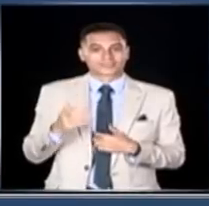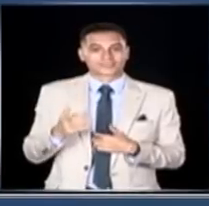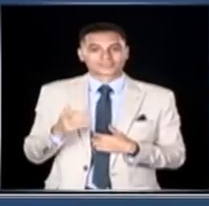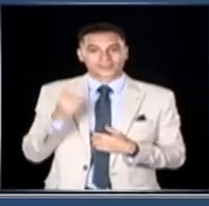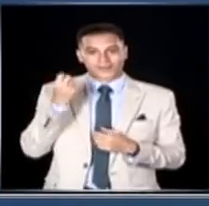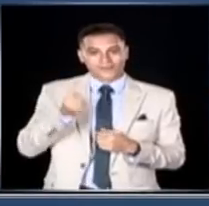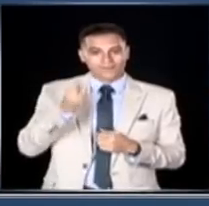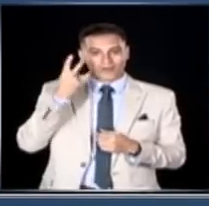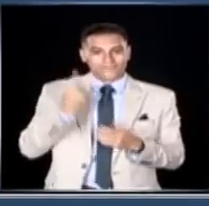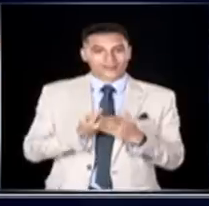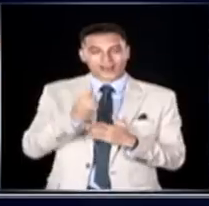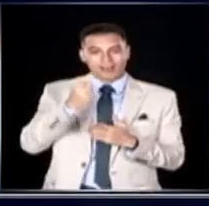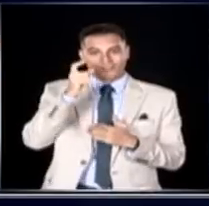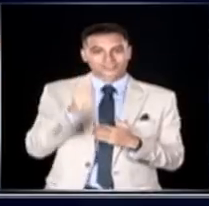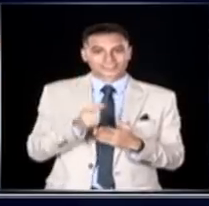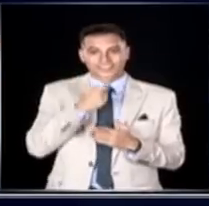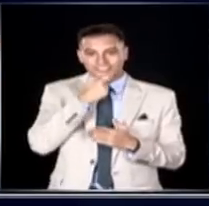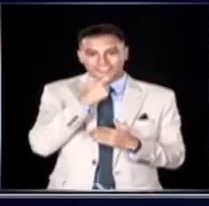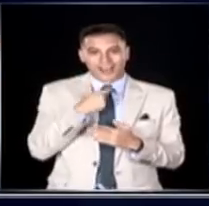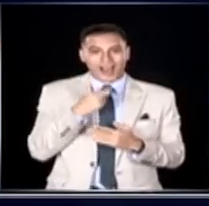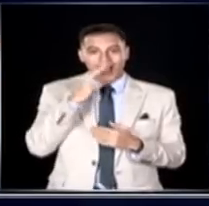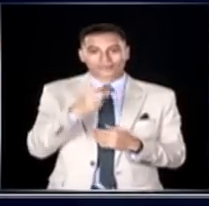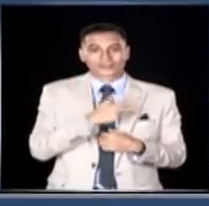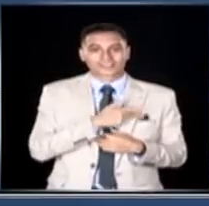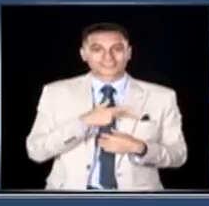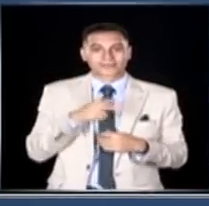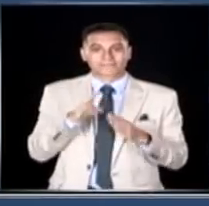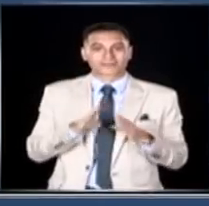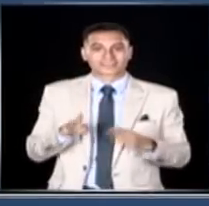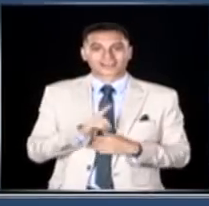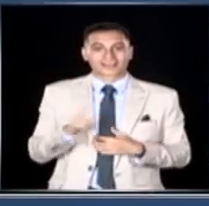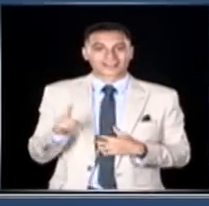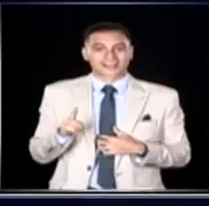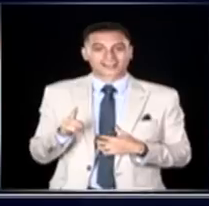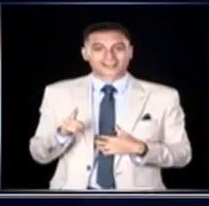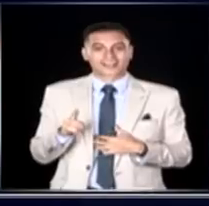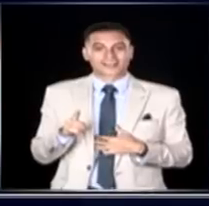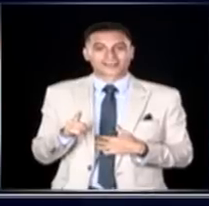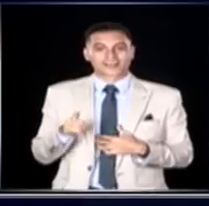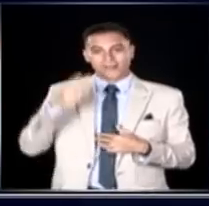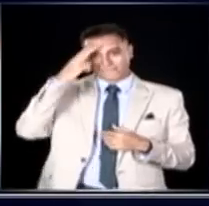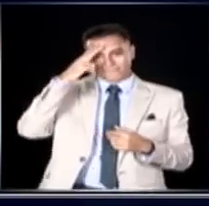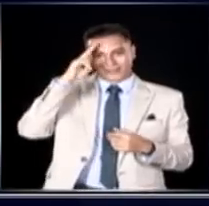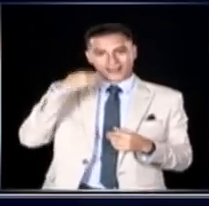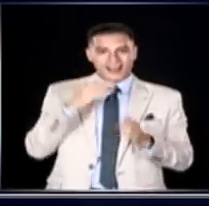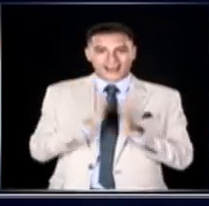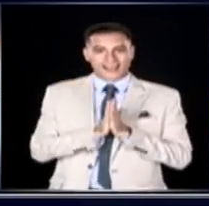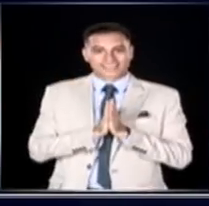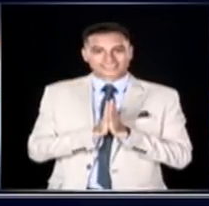ومؤلف مسرحية. أنا لسه ما قلتش اسم المسرحية. خليني أقولك السؤال، للأسف